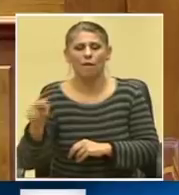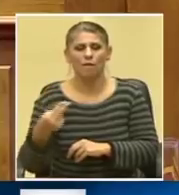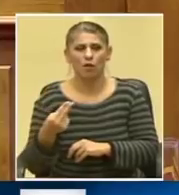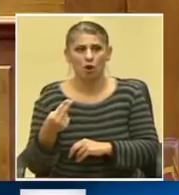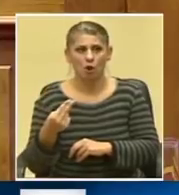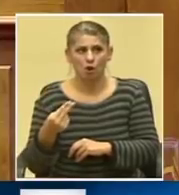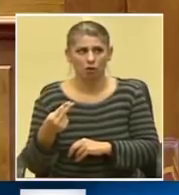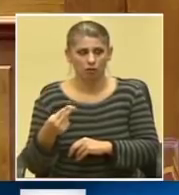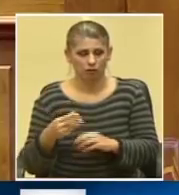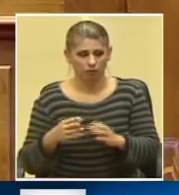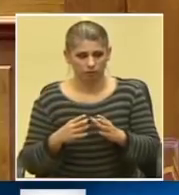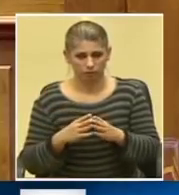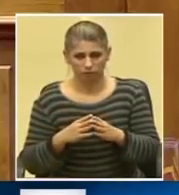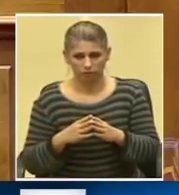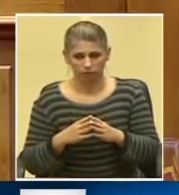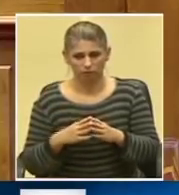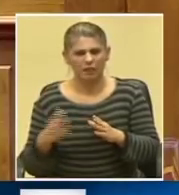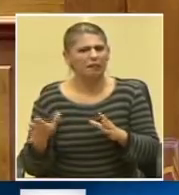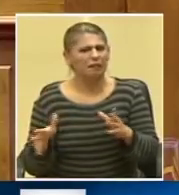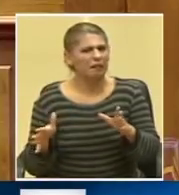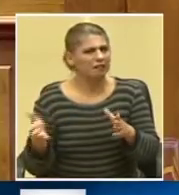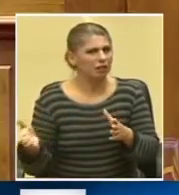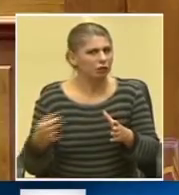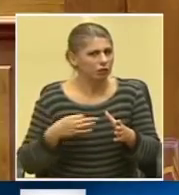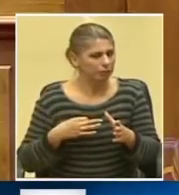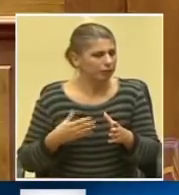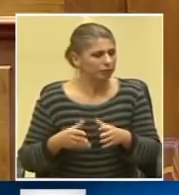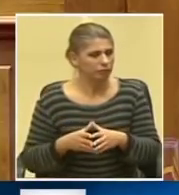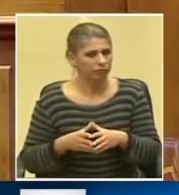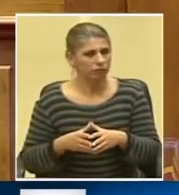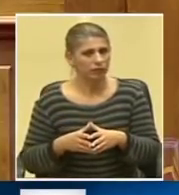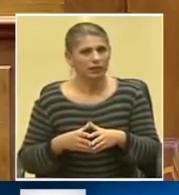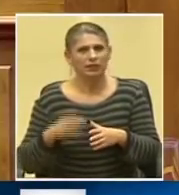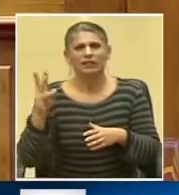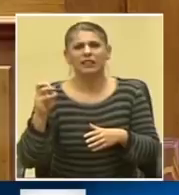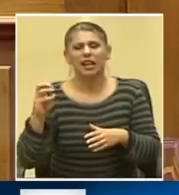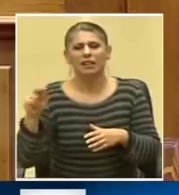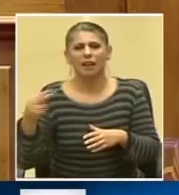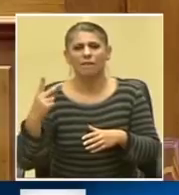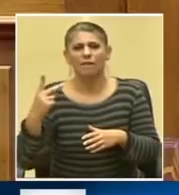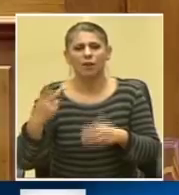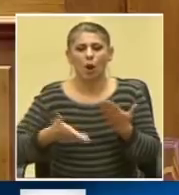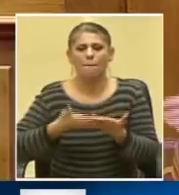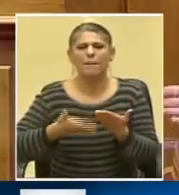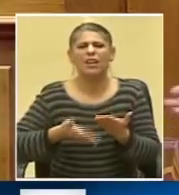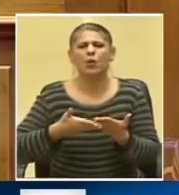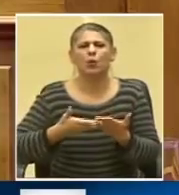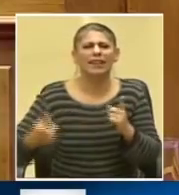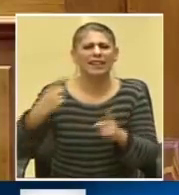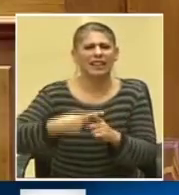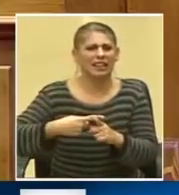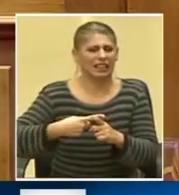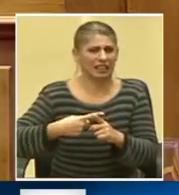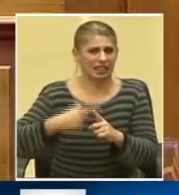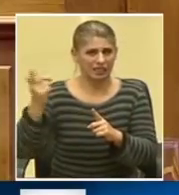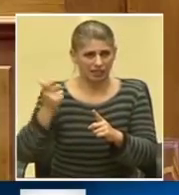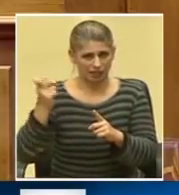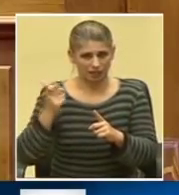72 ευρώ ή κάτι τέτοιο, 30 ευρώ επικουρική σύνταξη.